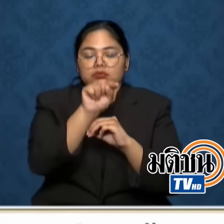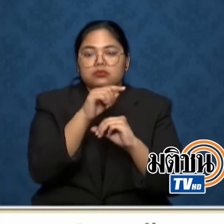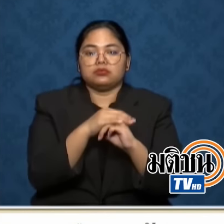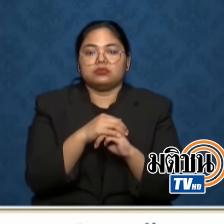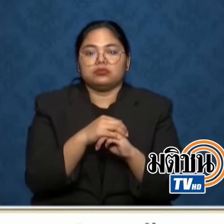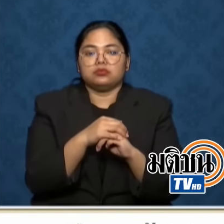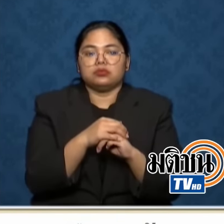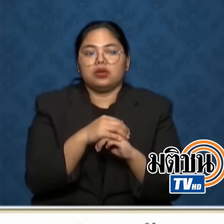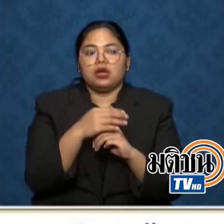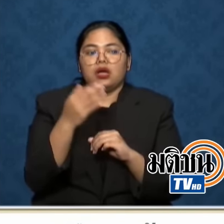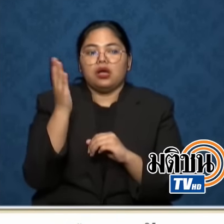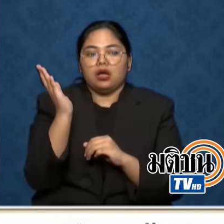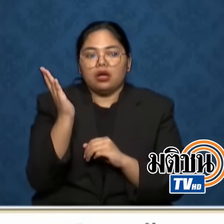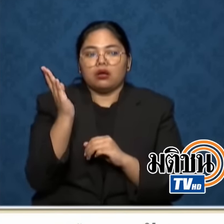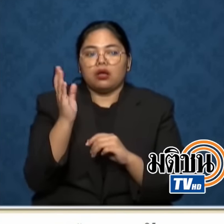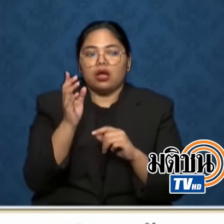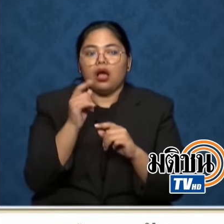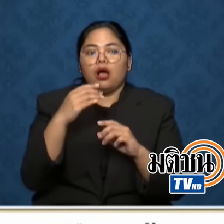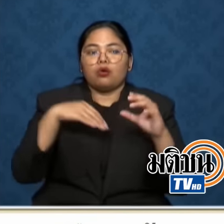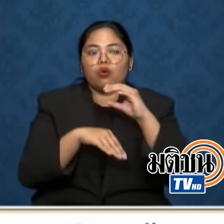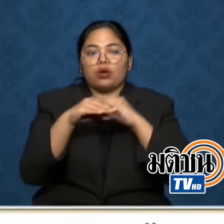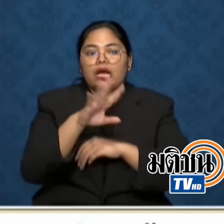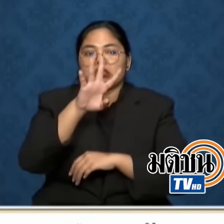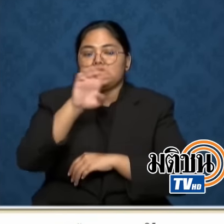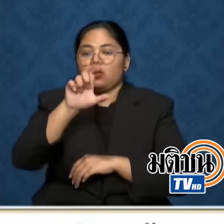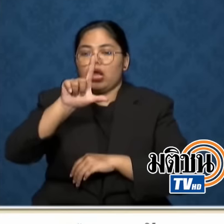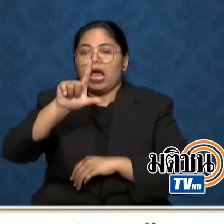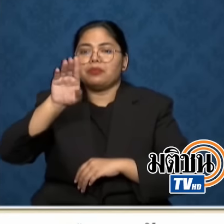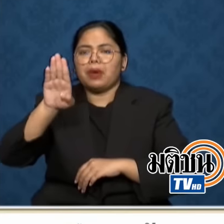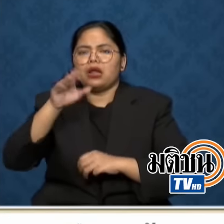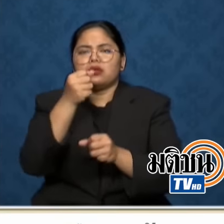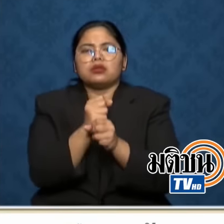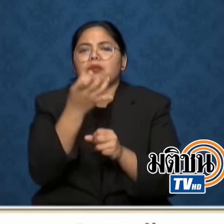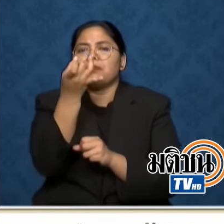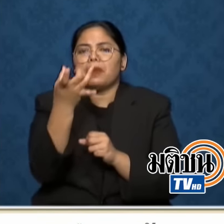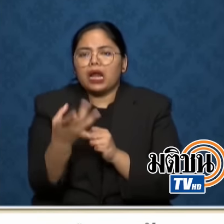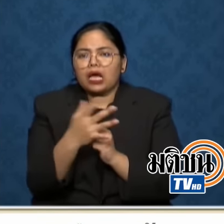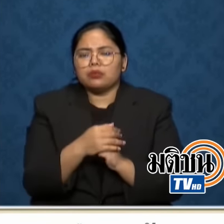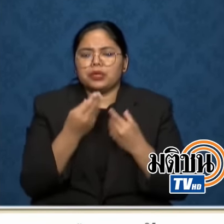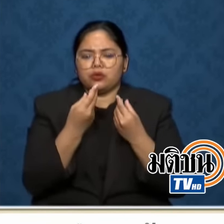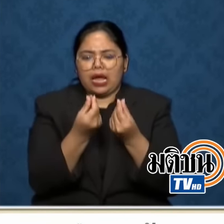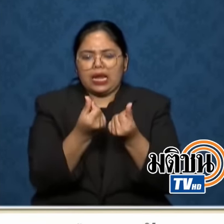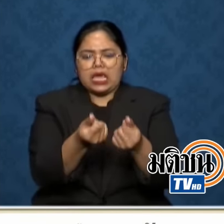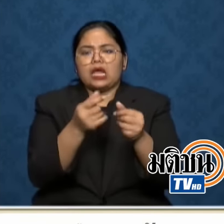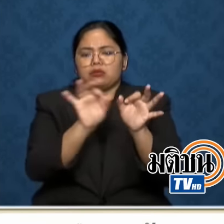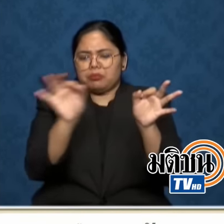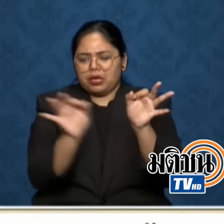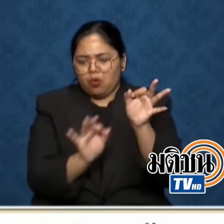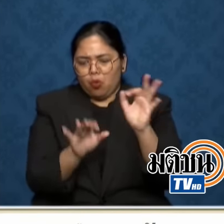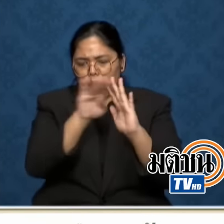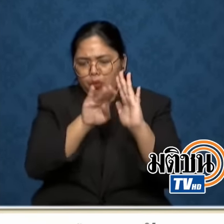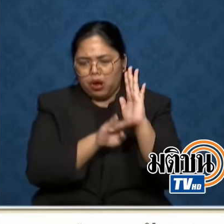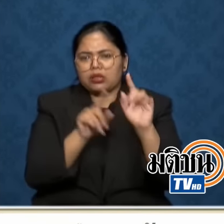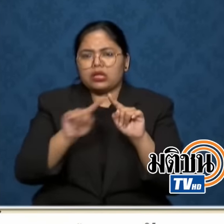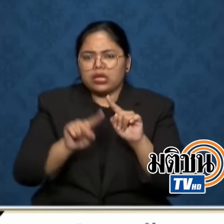การ Pitch and Support 400ล้านบาทครับผมถามว่าอันนี้ของเฟสติวัลนะทำอะไรไปดูรายละเอียดโครงการครับคือทำ5อีเวนต์